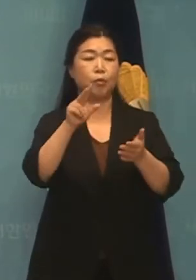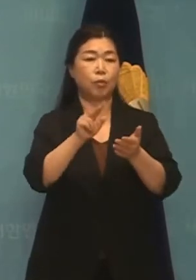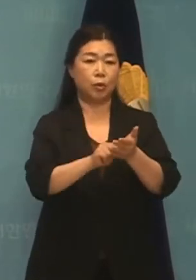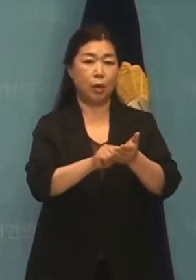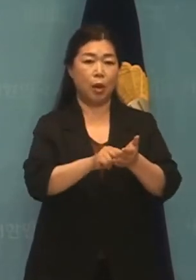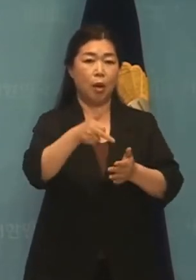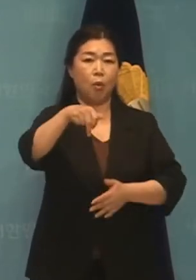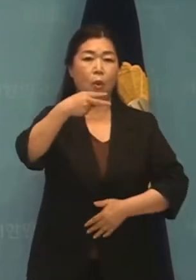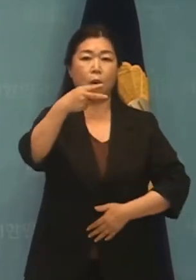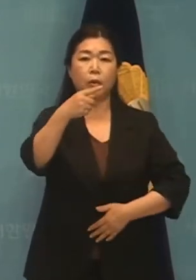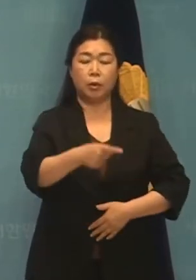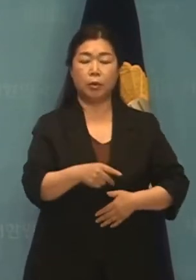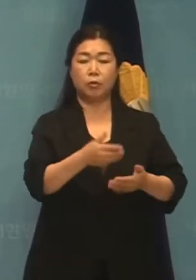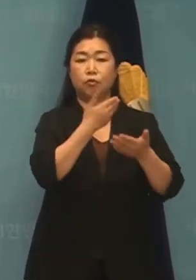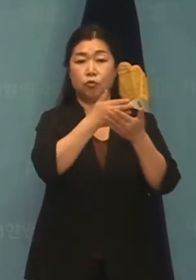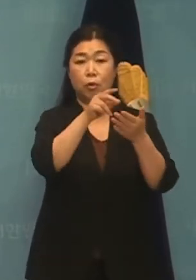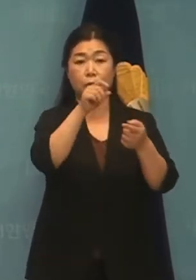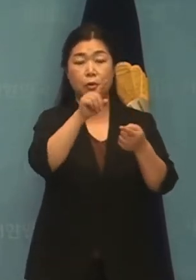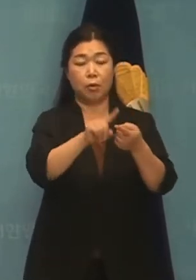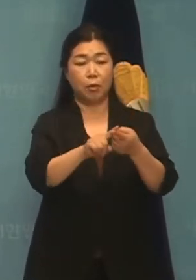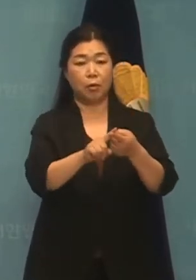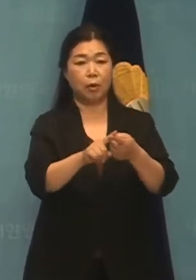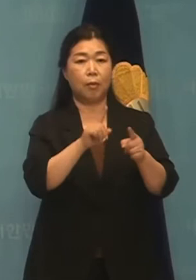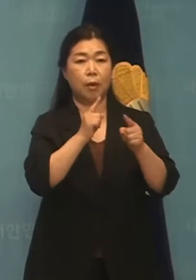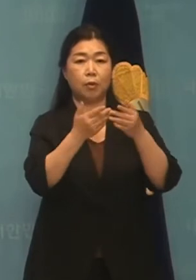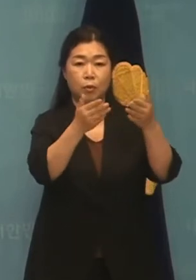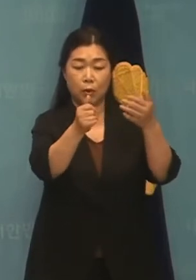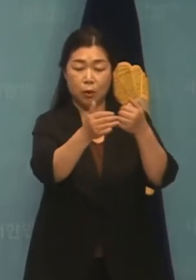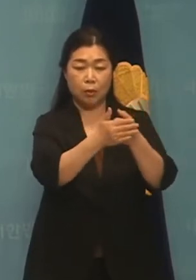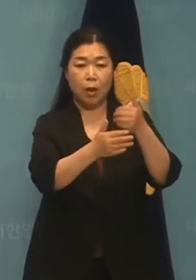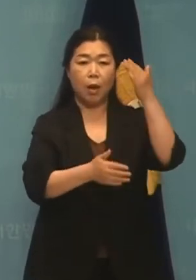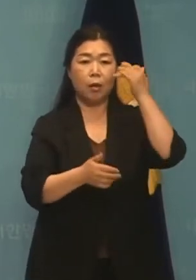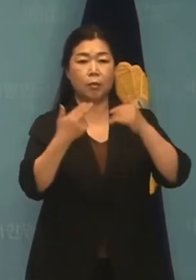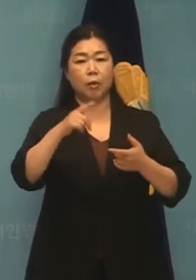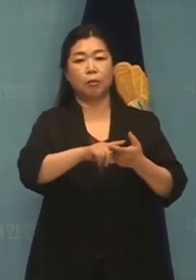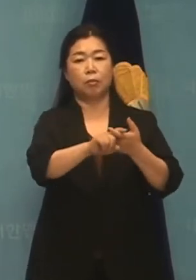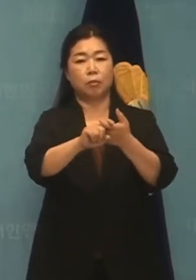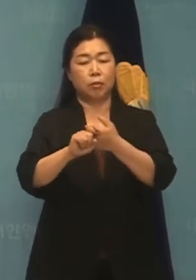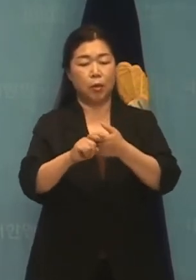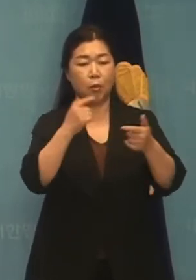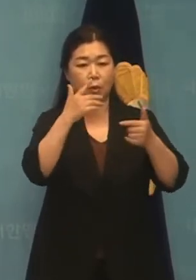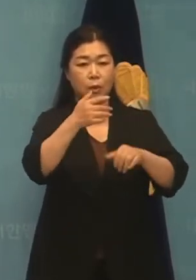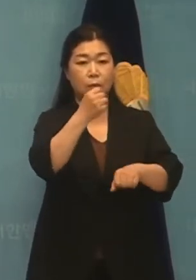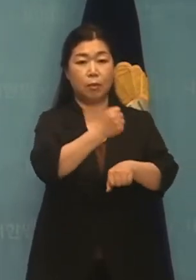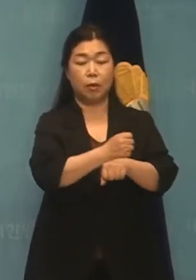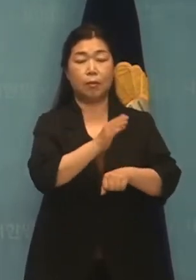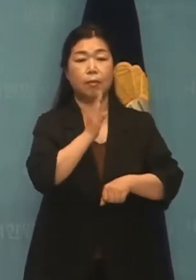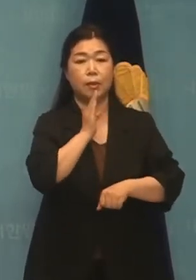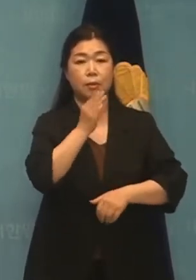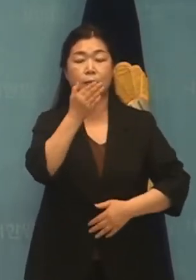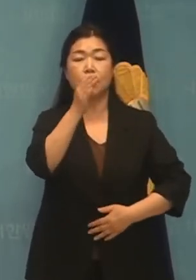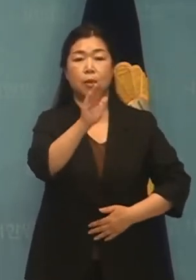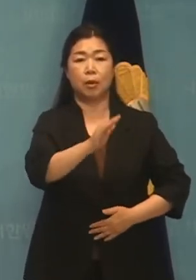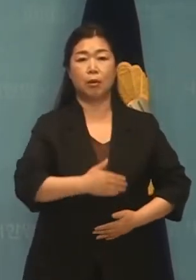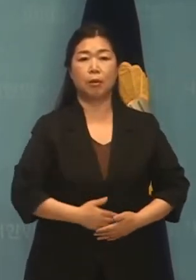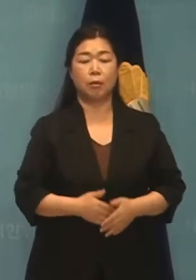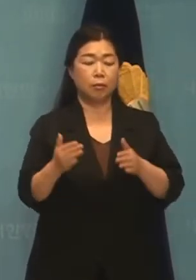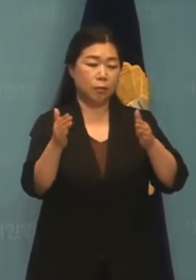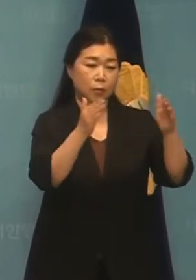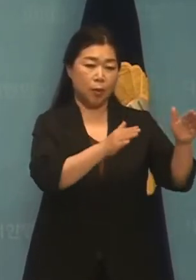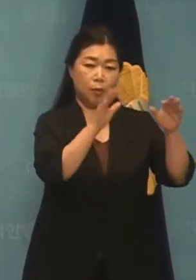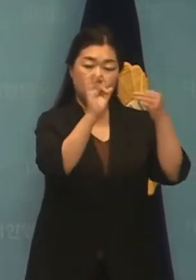중요성을 언급함으로써 한미 동맹을 공고히 한 것은 분명한 성과지만